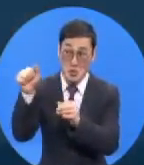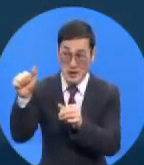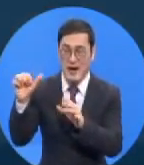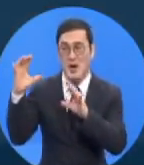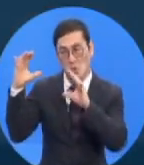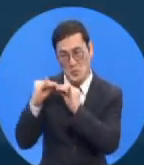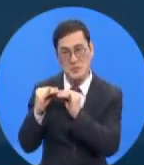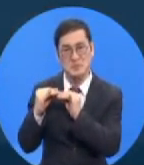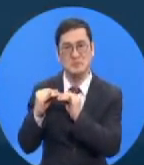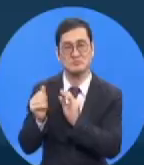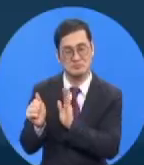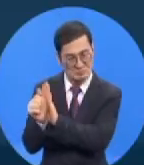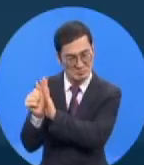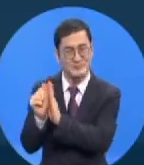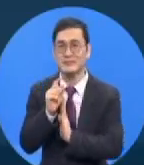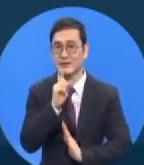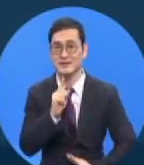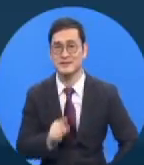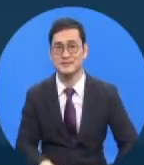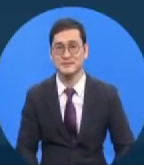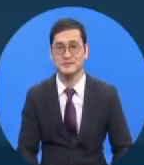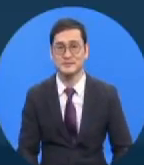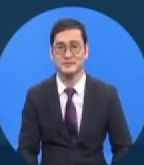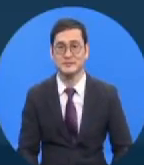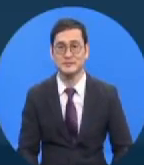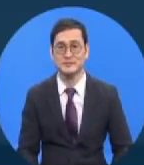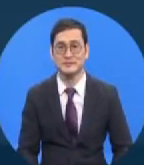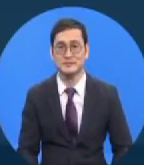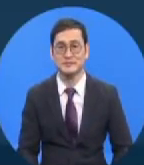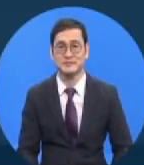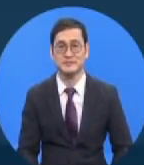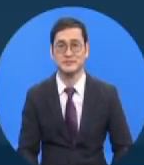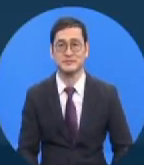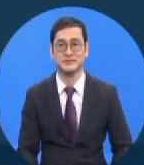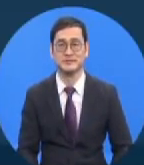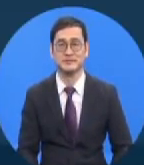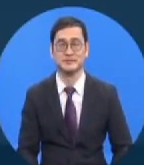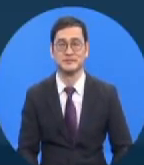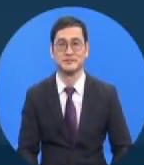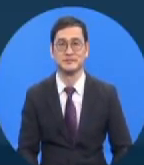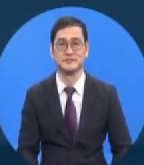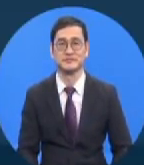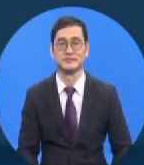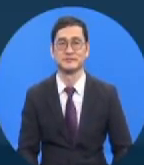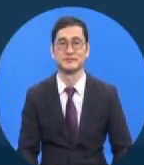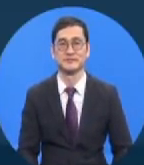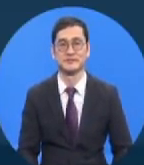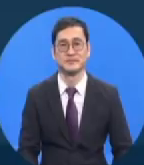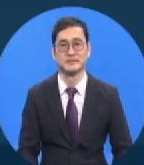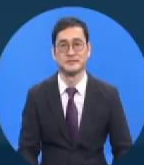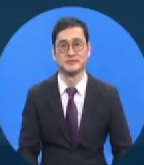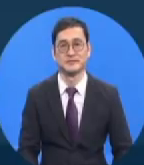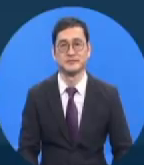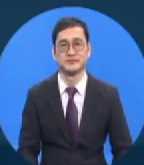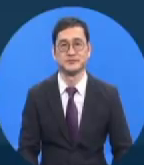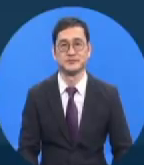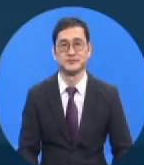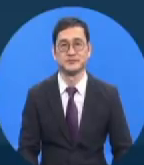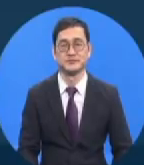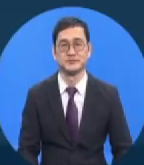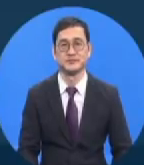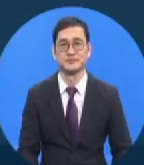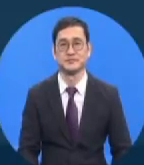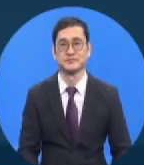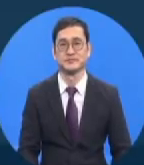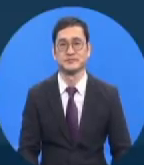그렇습니다. 친문이라고 볼 수밖에 없죠. 왜냐하면 네. 자치 비서관을 했었거든요. 그러니까 친문 진영 문재인 정부에서 일을 했었고 그리고 이제 이번